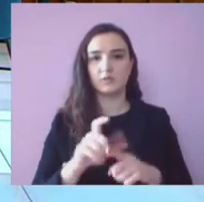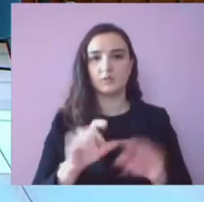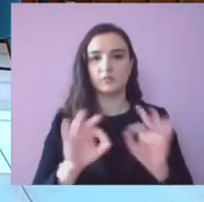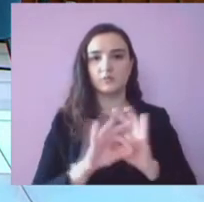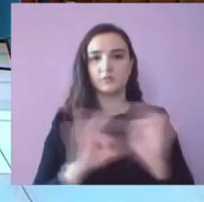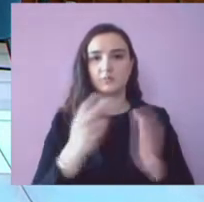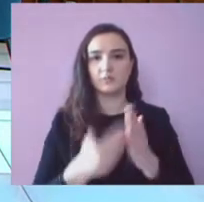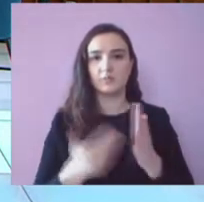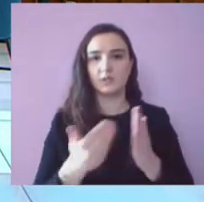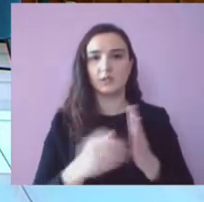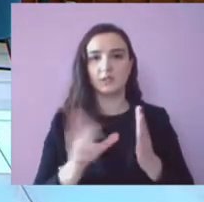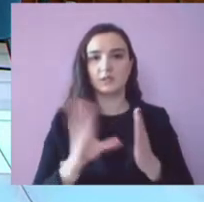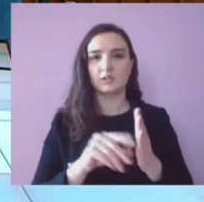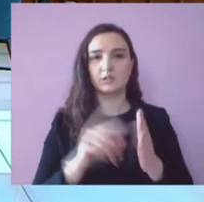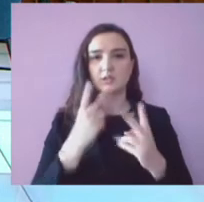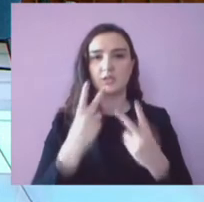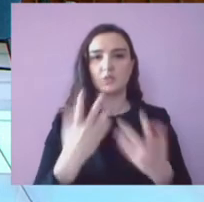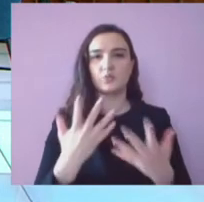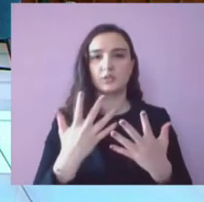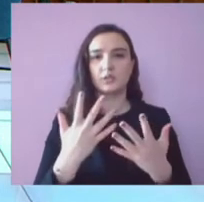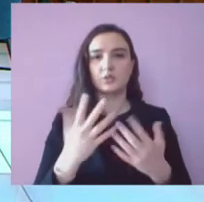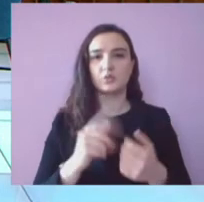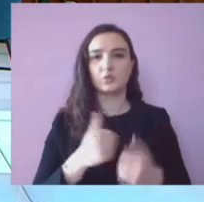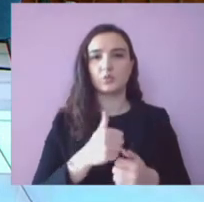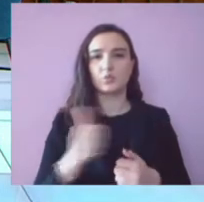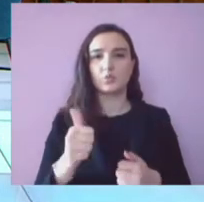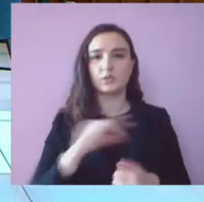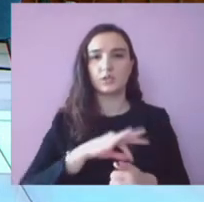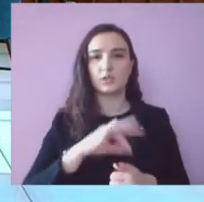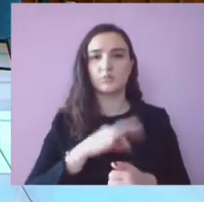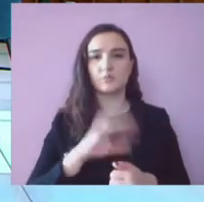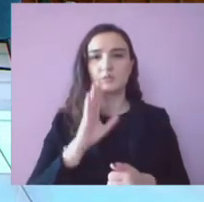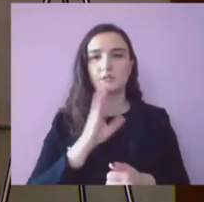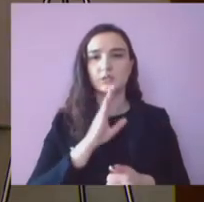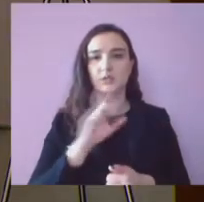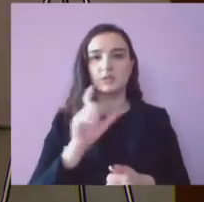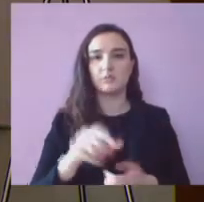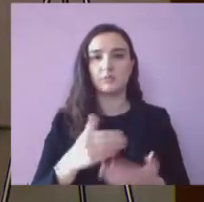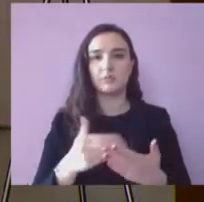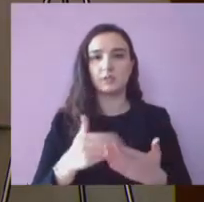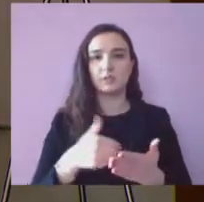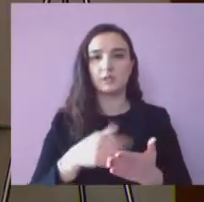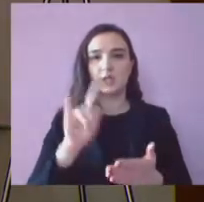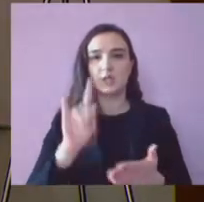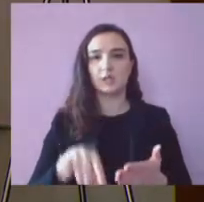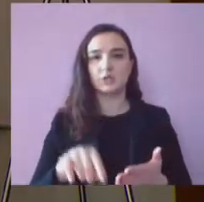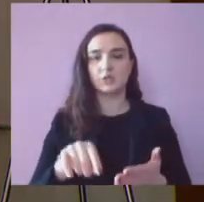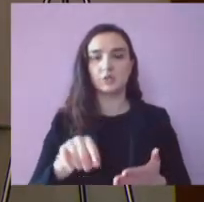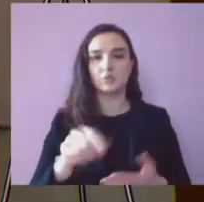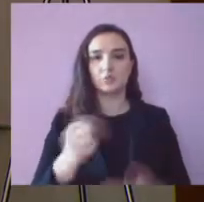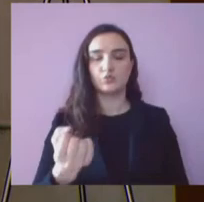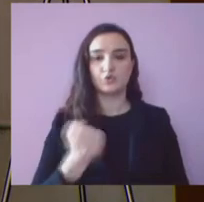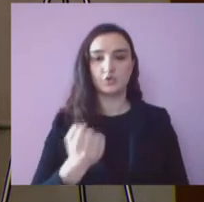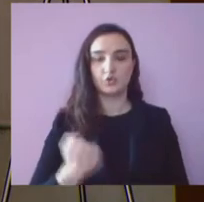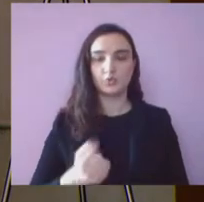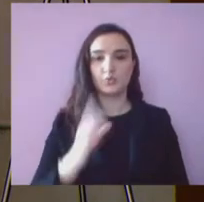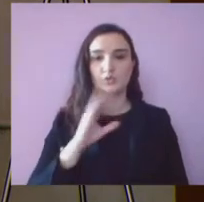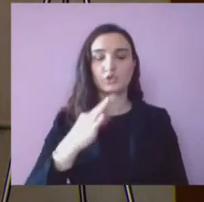მაგალითი საილუსტრაციოდ, როგორც სარგებლობს დედა მაგალითად კარადის უჯრით და მერე როდესაც შვილი